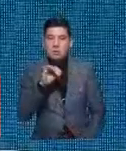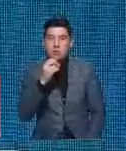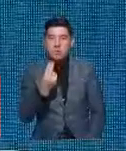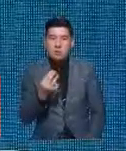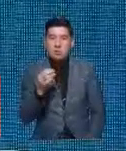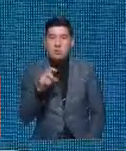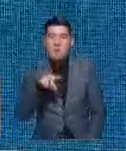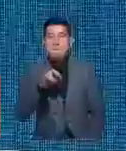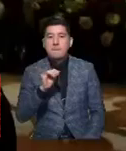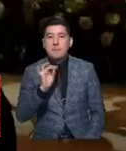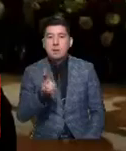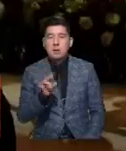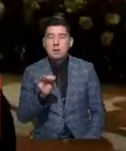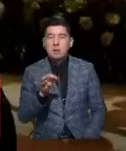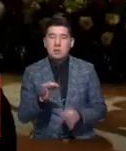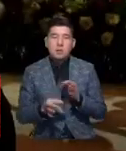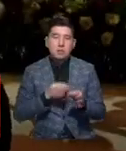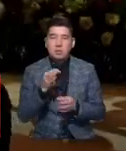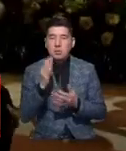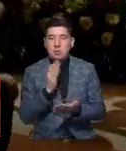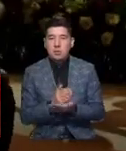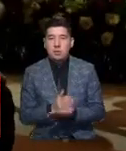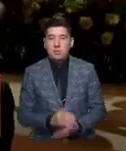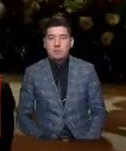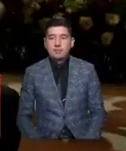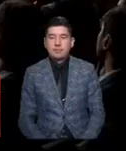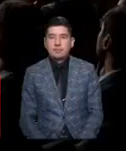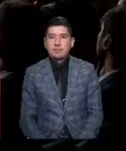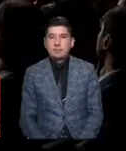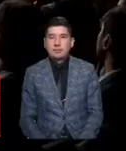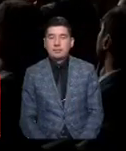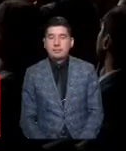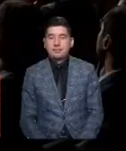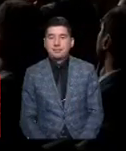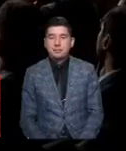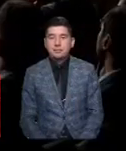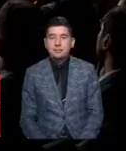макроэкономики. Анара Нуртазина, Асет Елимбаев, Астана Таймс, Алматы.